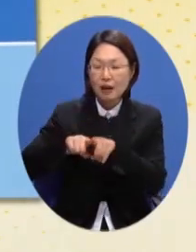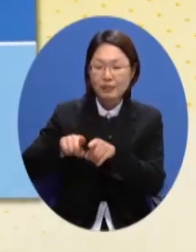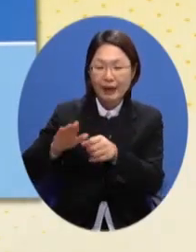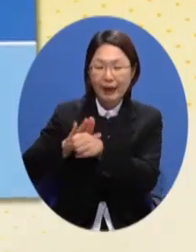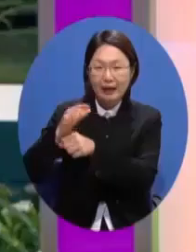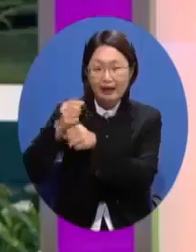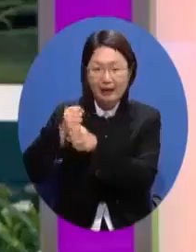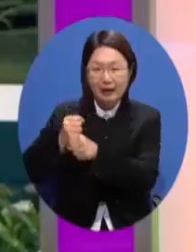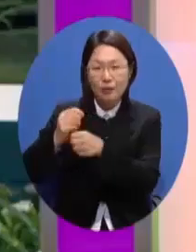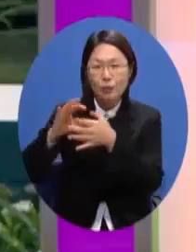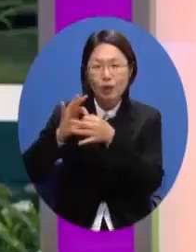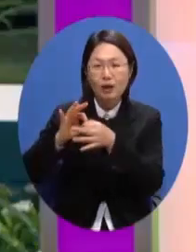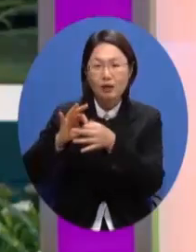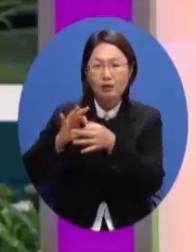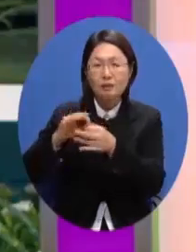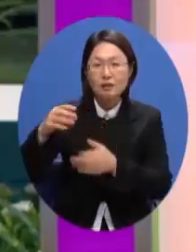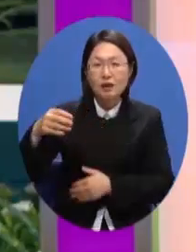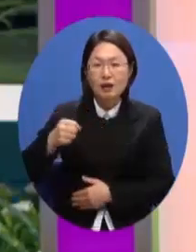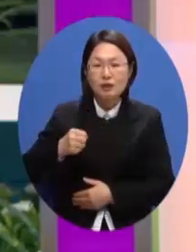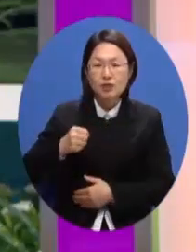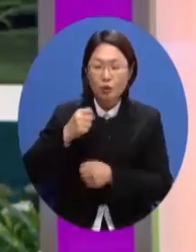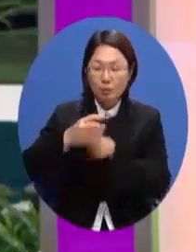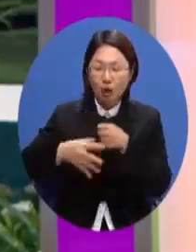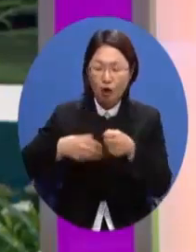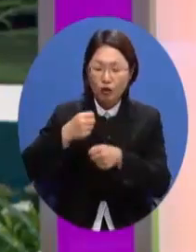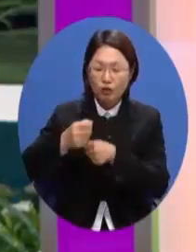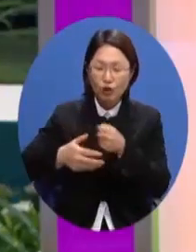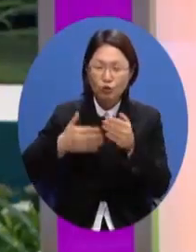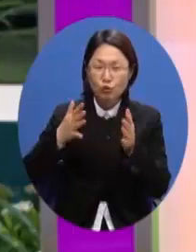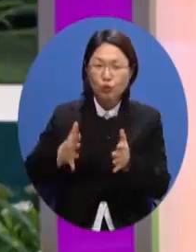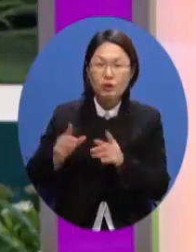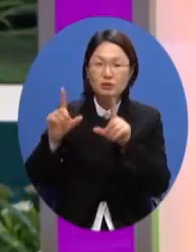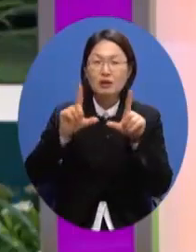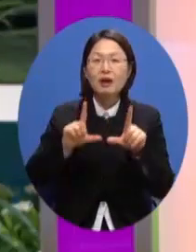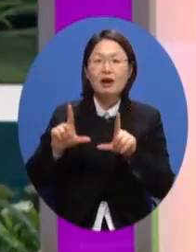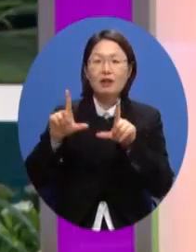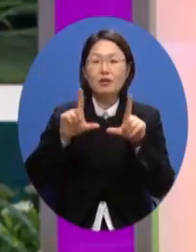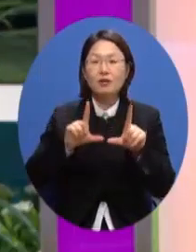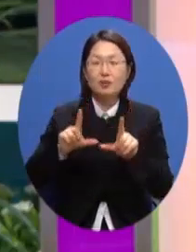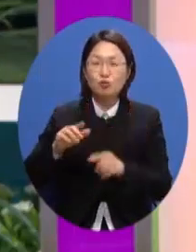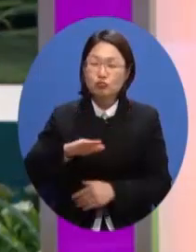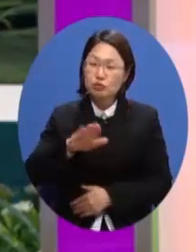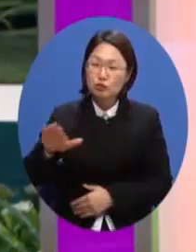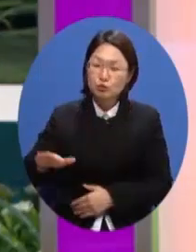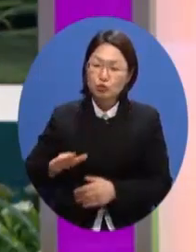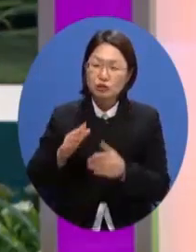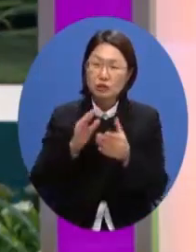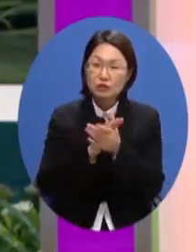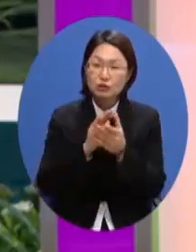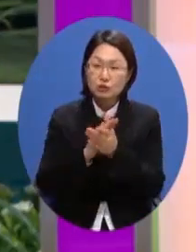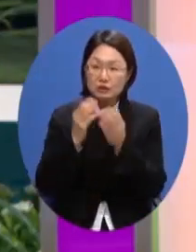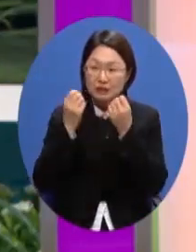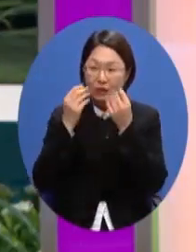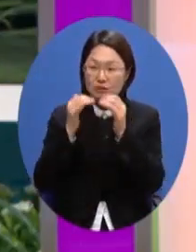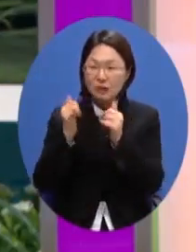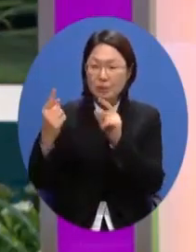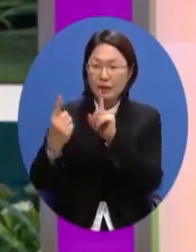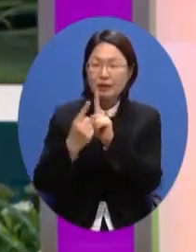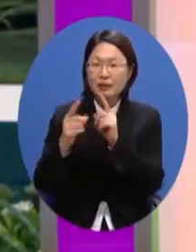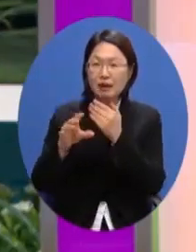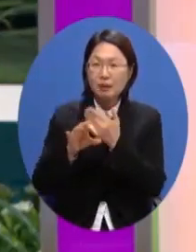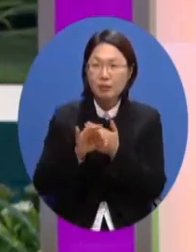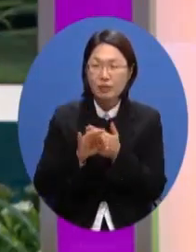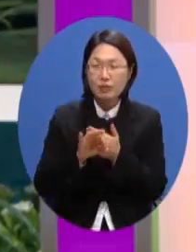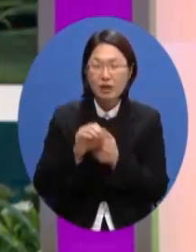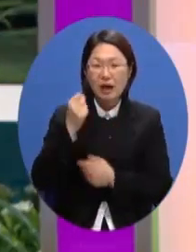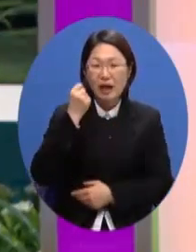해요. 이 부모와 이렇게 몇 년을 살아봐요. 우리도 어떤 친구나 어떤 새로운 사람을 만나면은